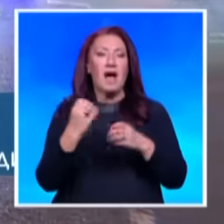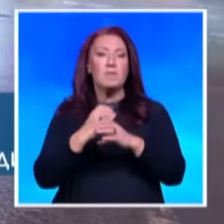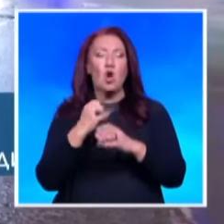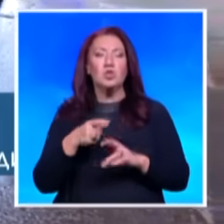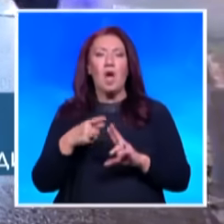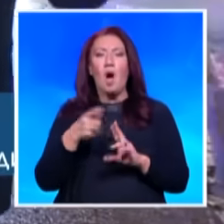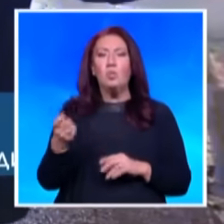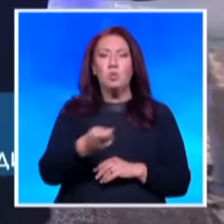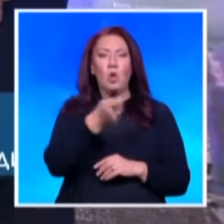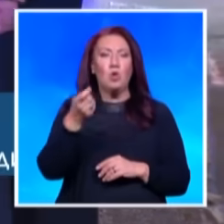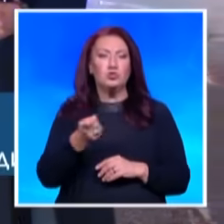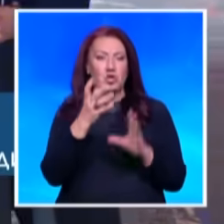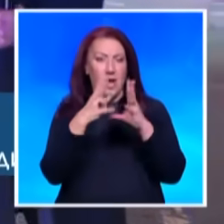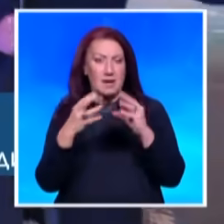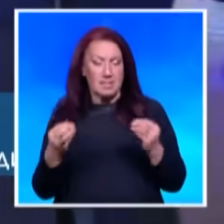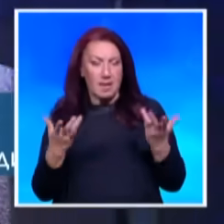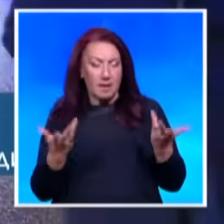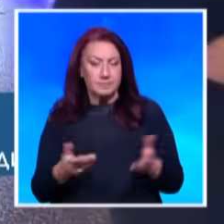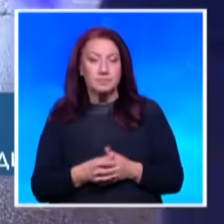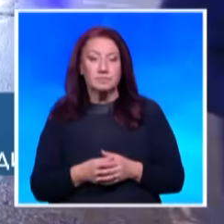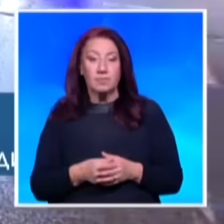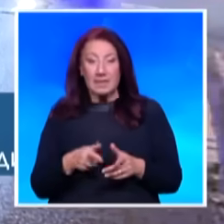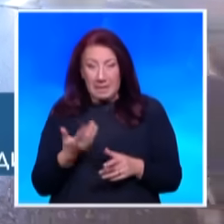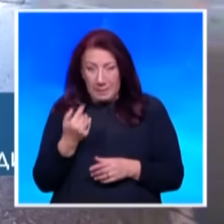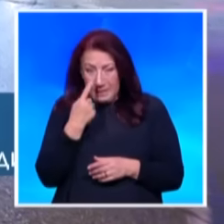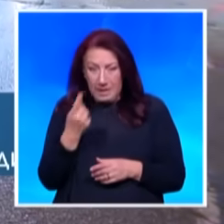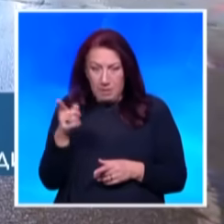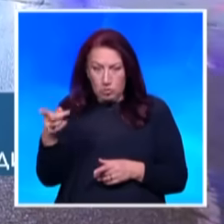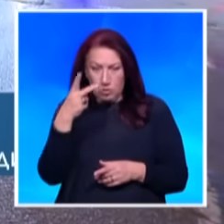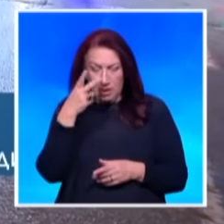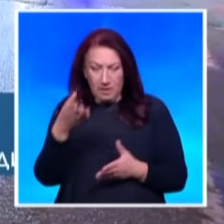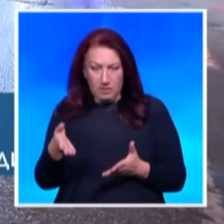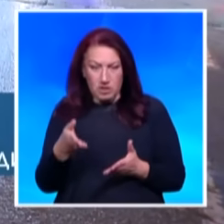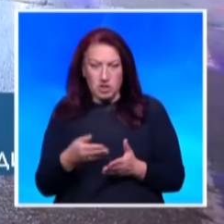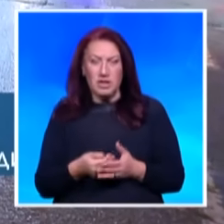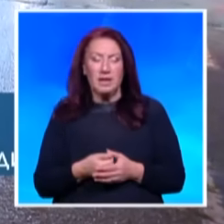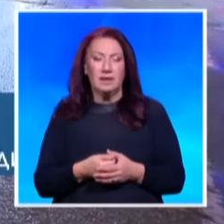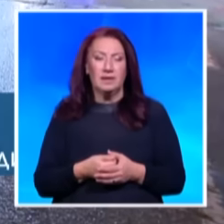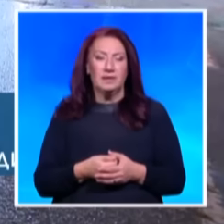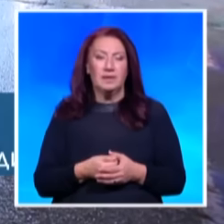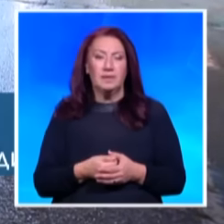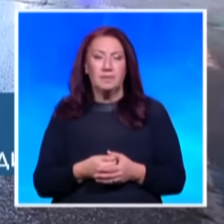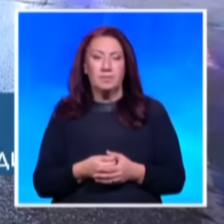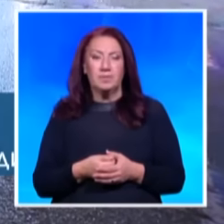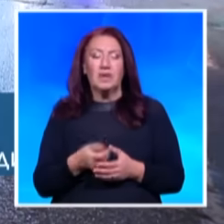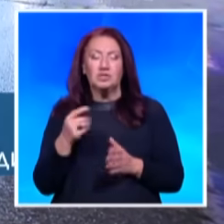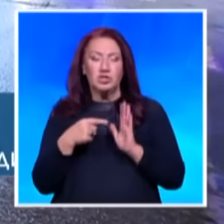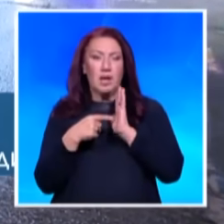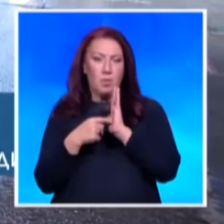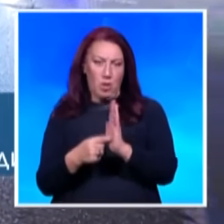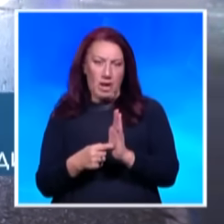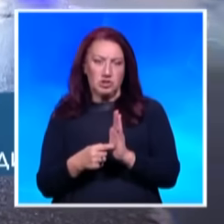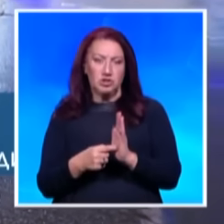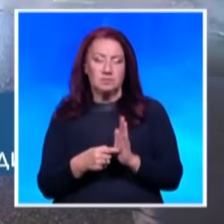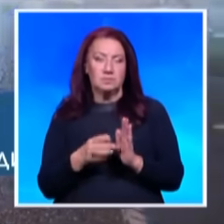минути Тук на този тротуар, който виждате, който след малко операторът Явор Владимиров ще ви покаже, може да